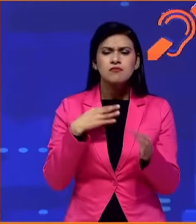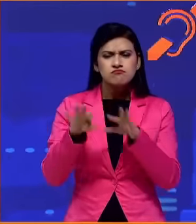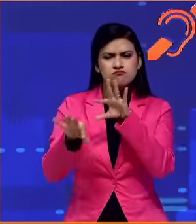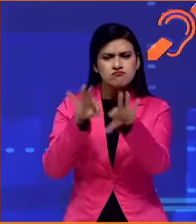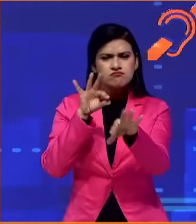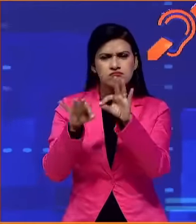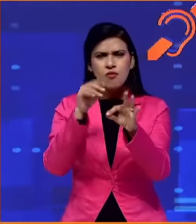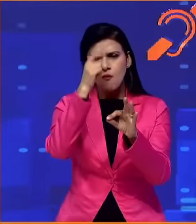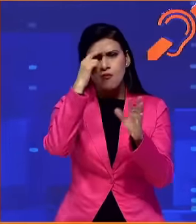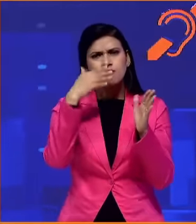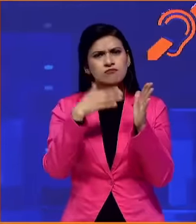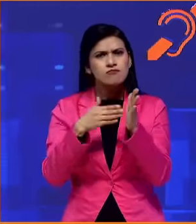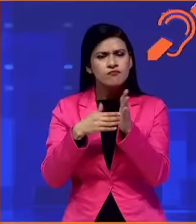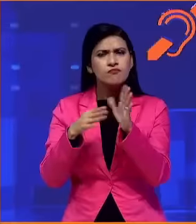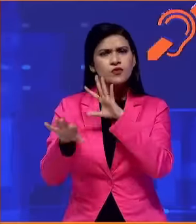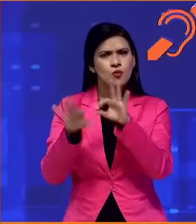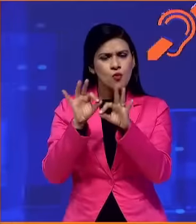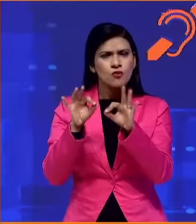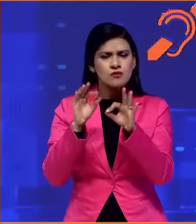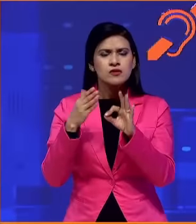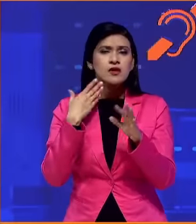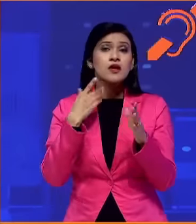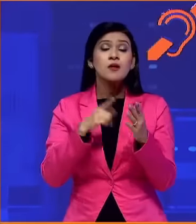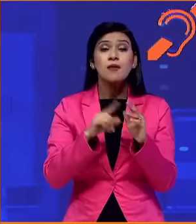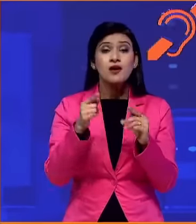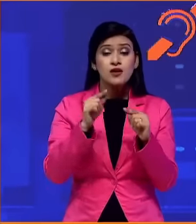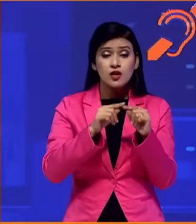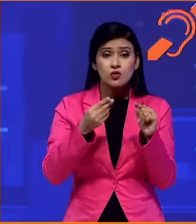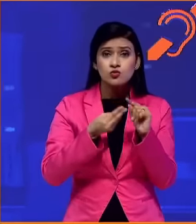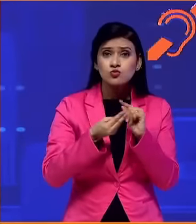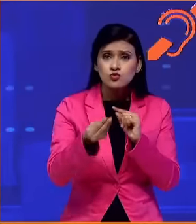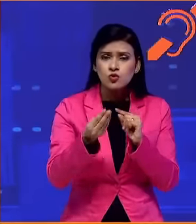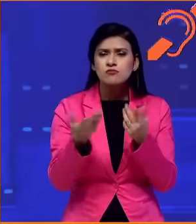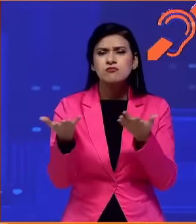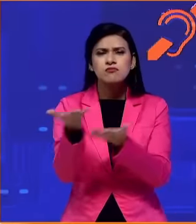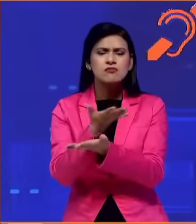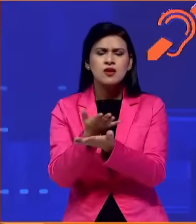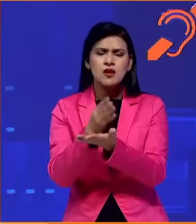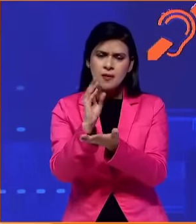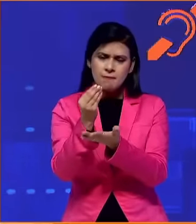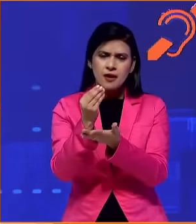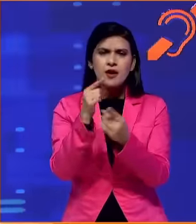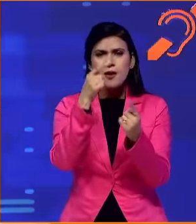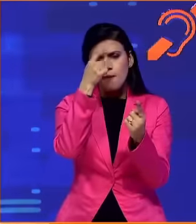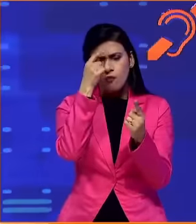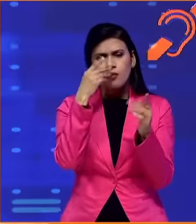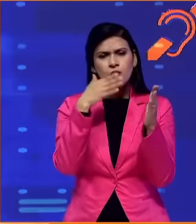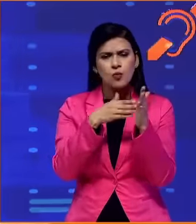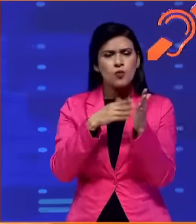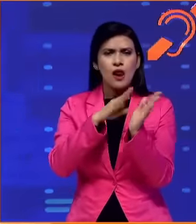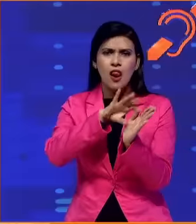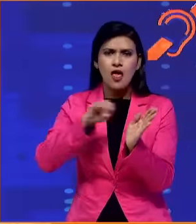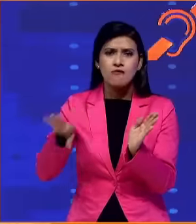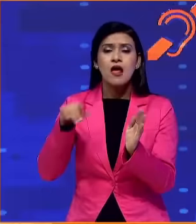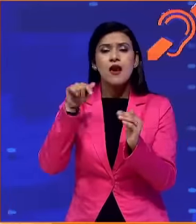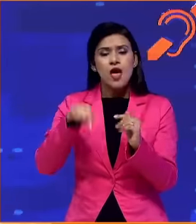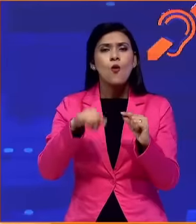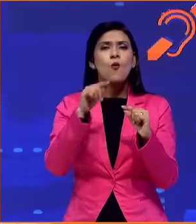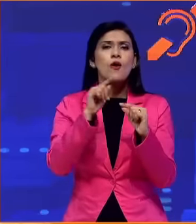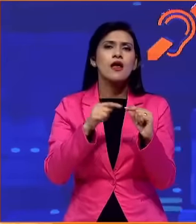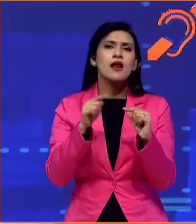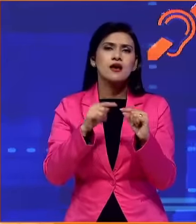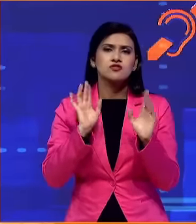वेमुद्देउठाएथे।खैर,जबहमबैठकर चर्चाकररहेथे,तबचुनावबिल्कुलनजदीकआचुकेथे। हमसभीनेकहाकिहमें इनमुद्दोंकोरोककर चुनावलड़ना